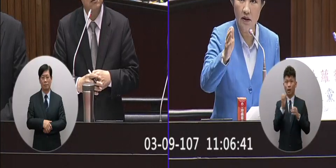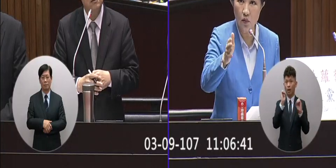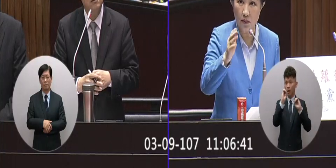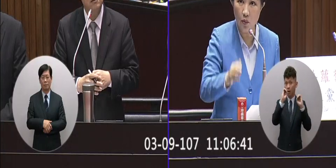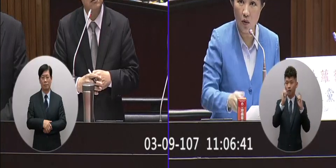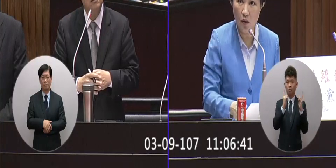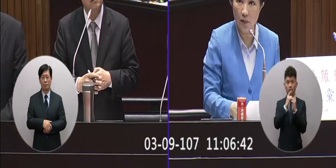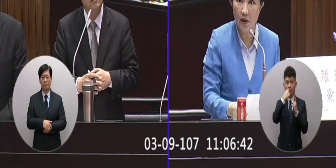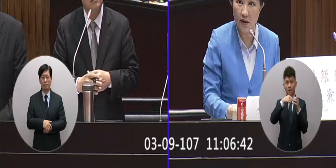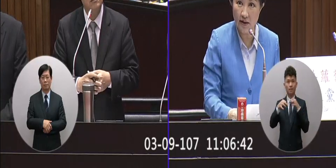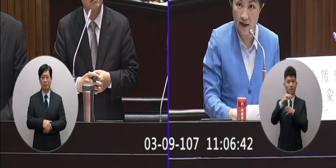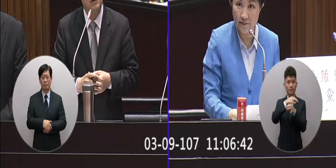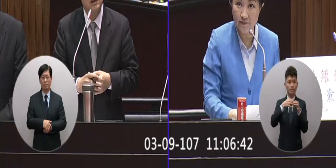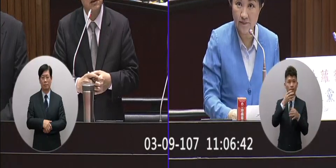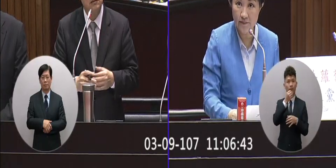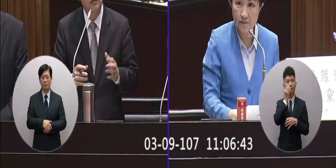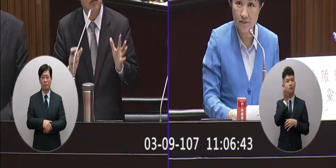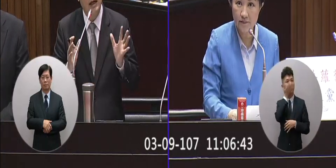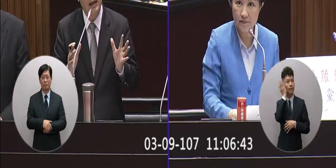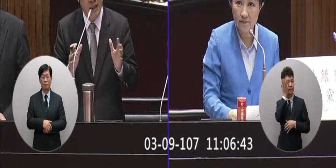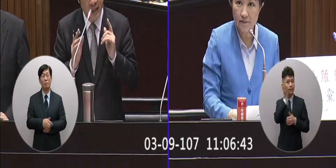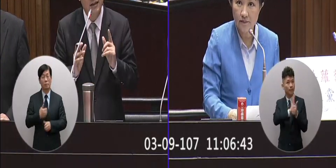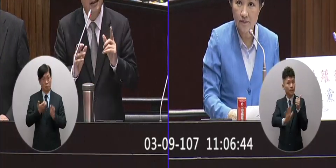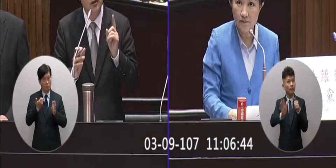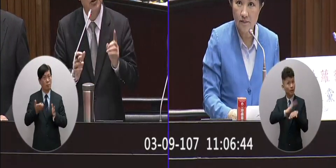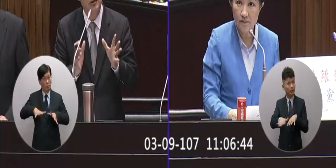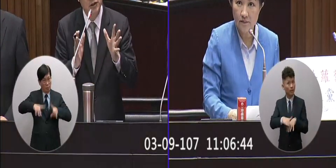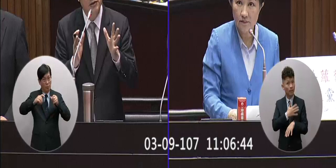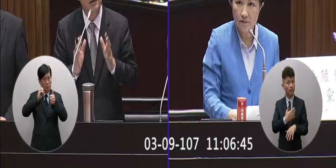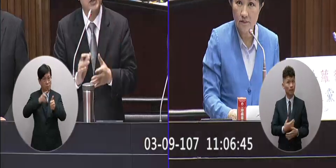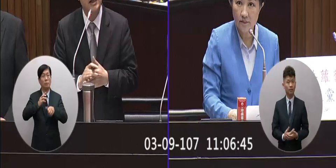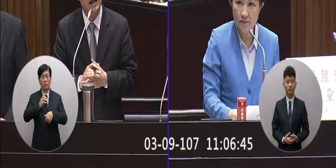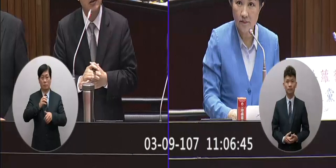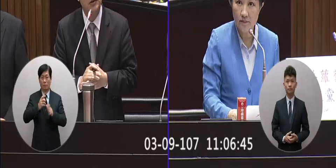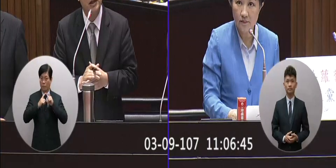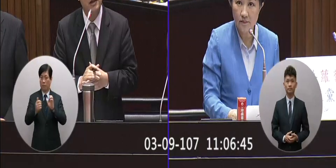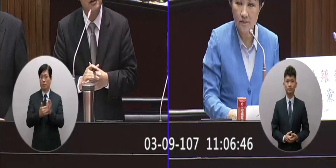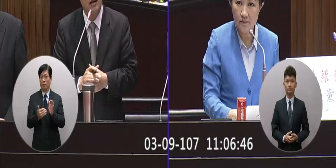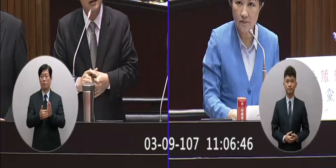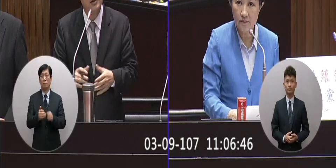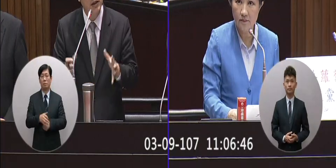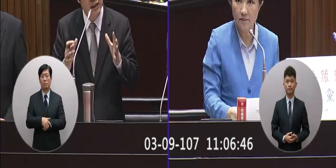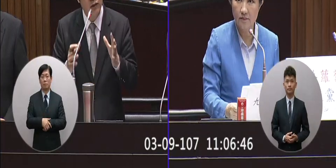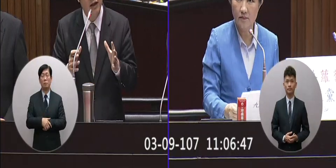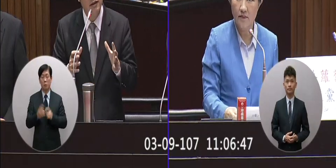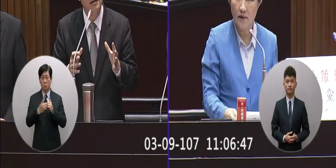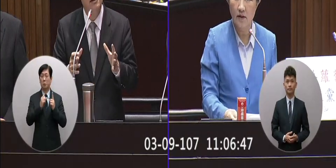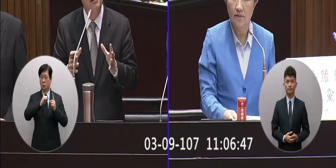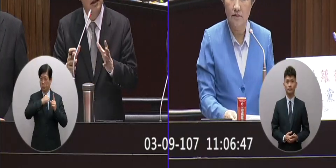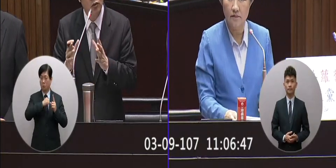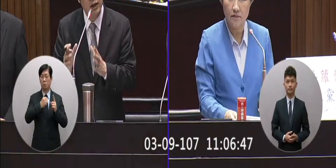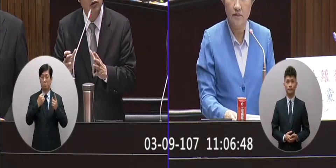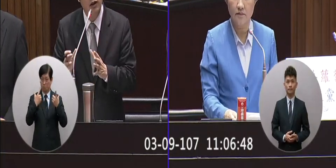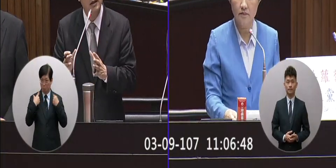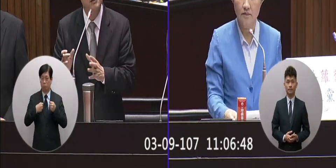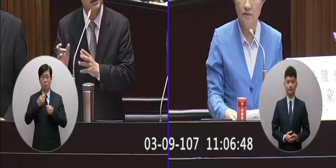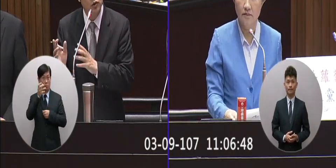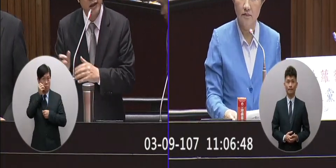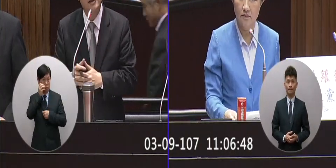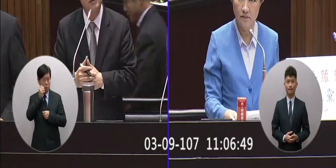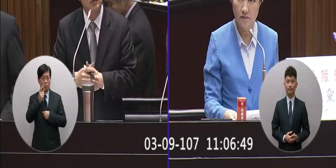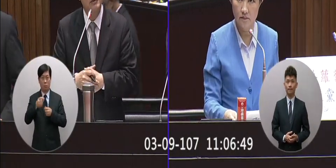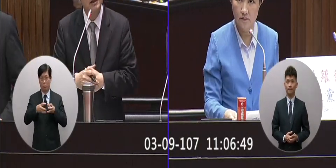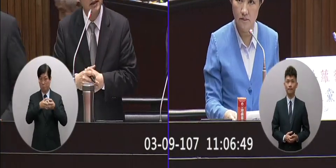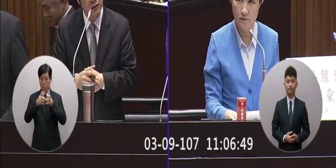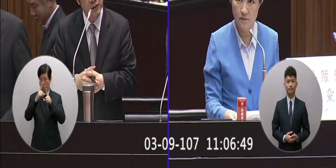济跟我们的观光会不会有影响？ 我刚一开始的第一句话就已经回答卢委员，这个对台湾的观光，特别